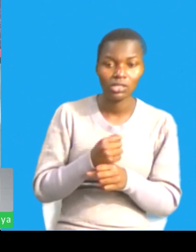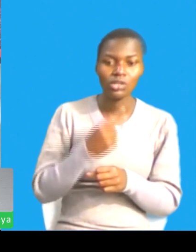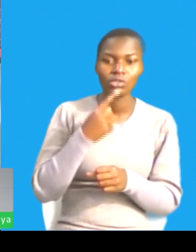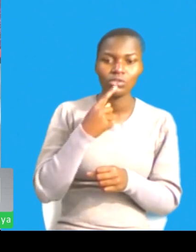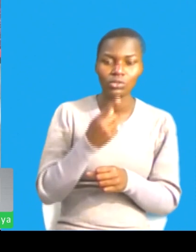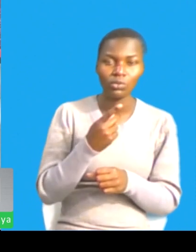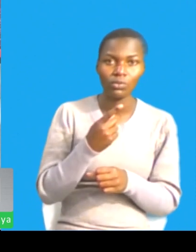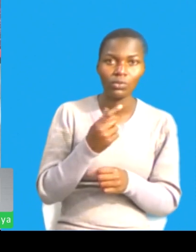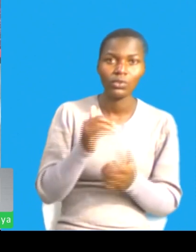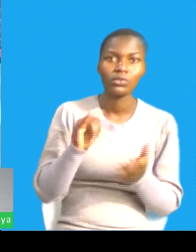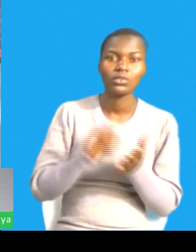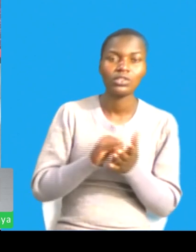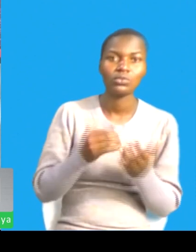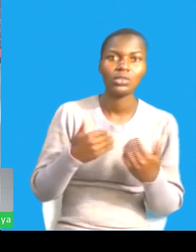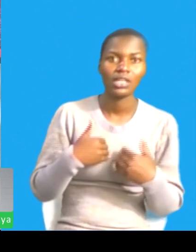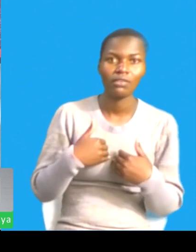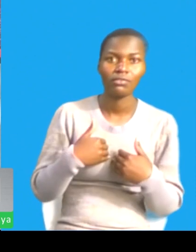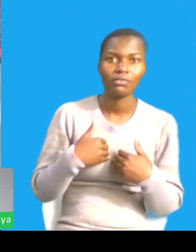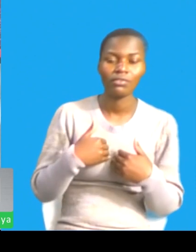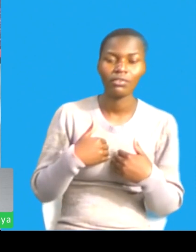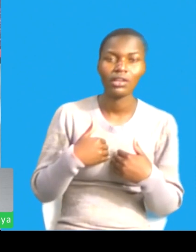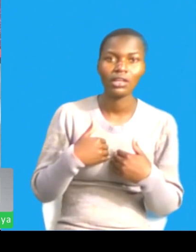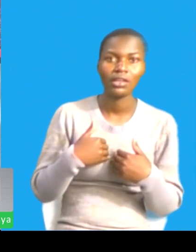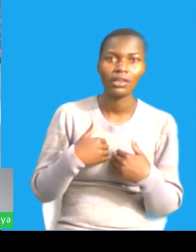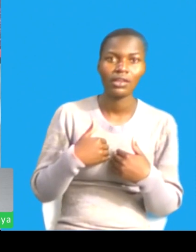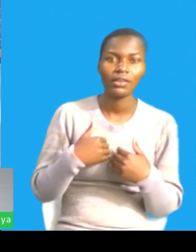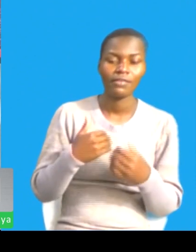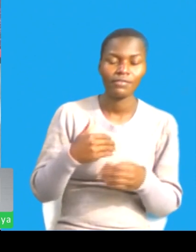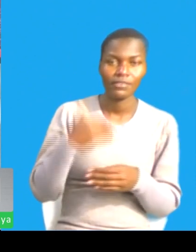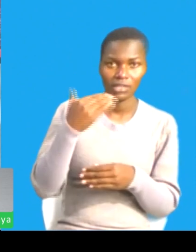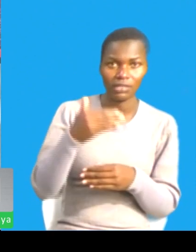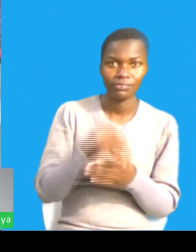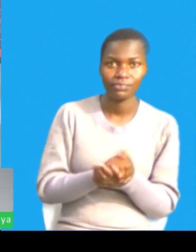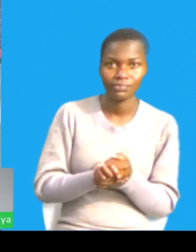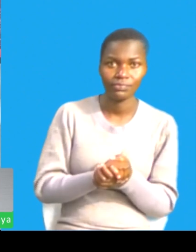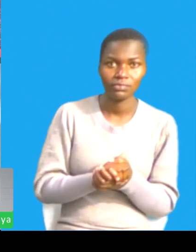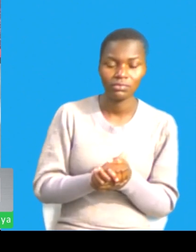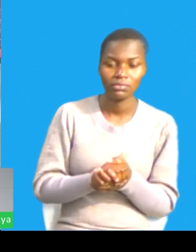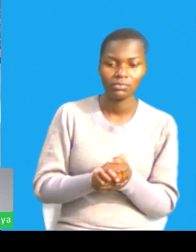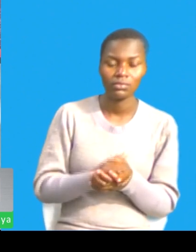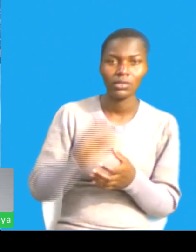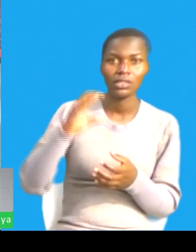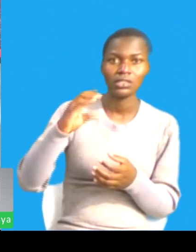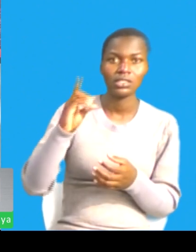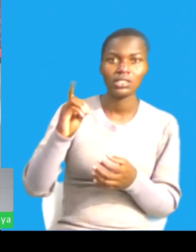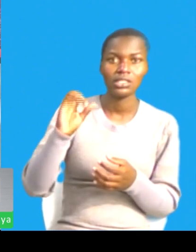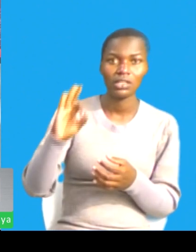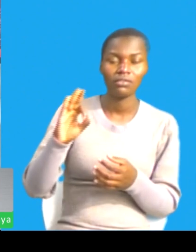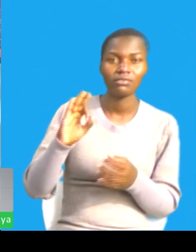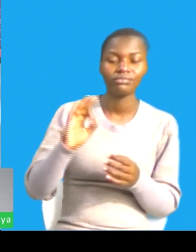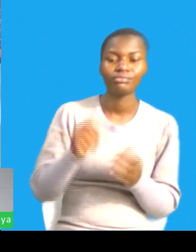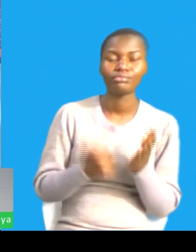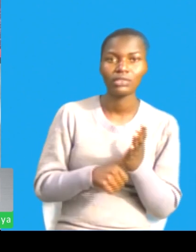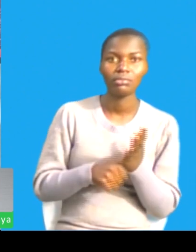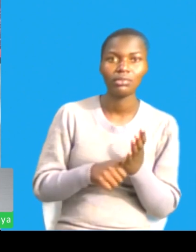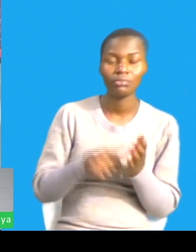sasa tutakuwa na kitu inaitwa oversight. So hii CDF inaleta shida kwa maana ni wabunge wanafanya wenyewe. Na hiyo